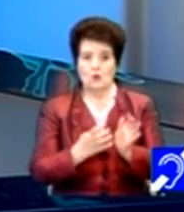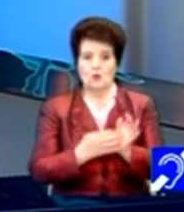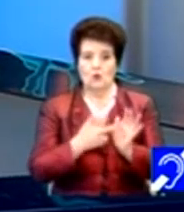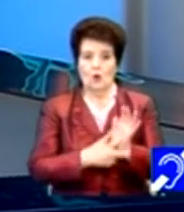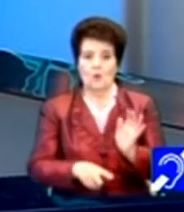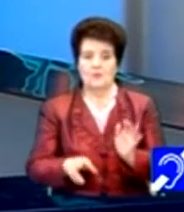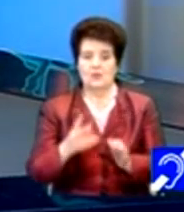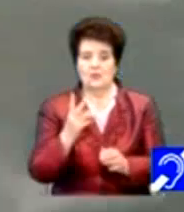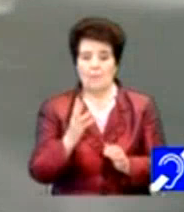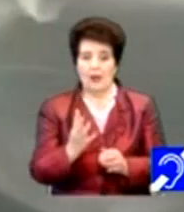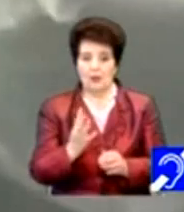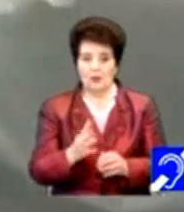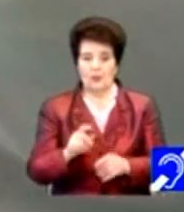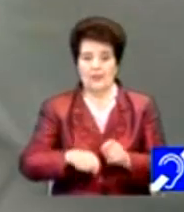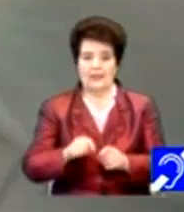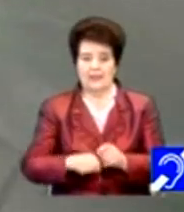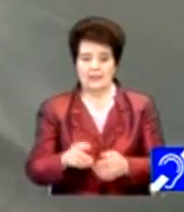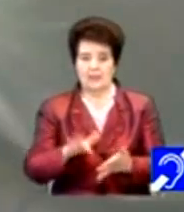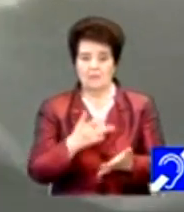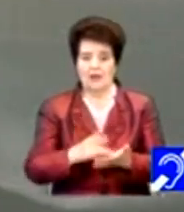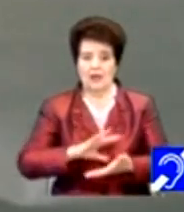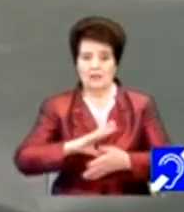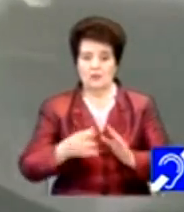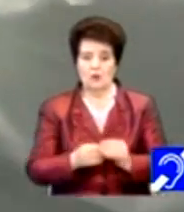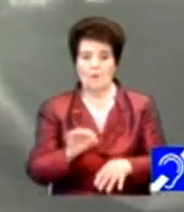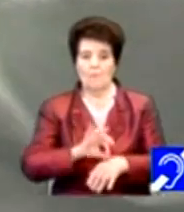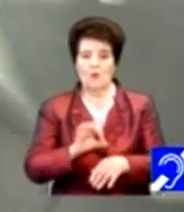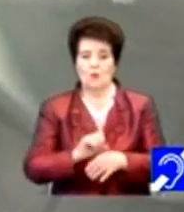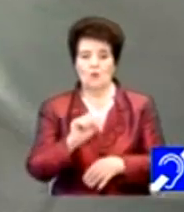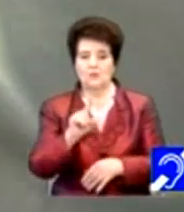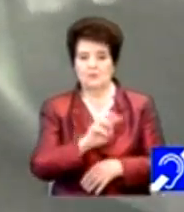984 de teste. Astfel, bilanțul îmbolnăvirilor a ajuns la